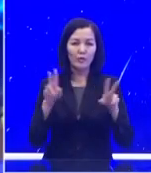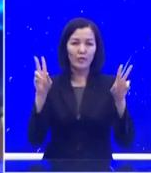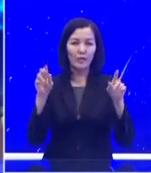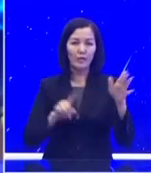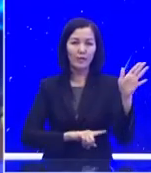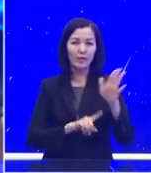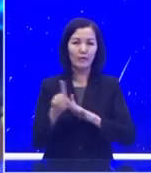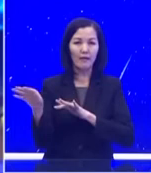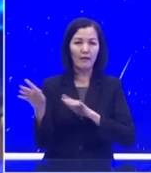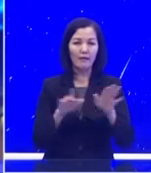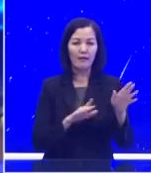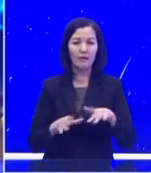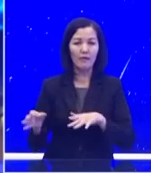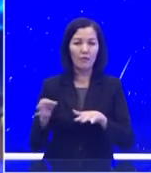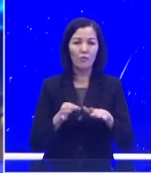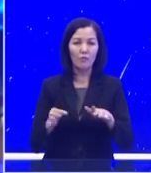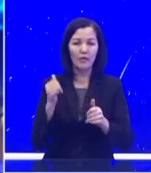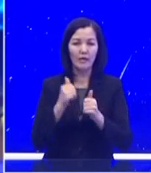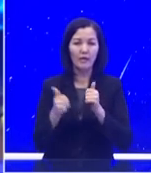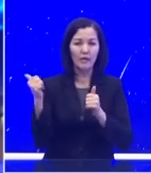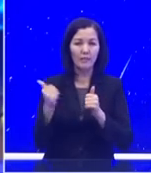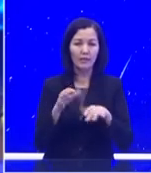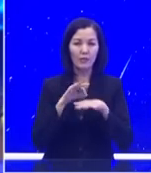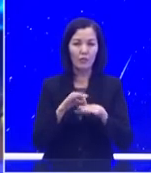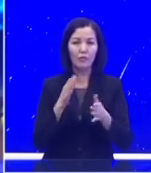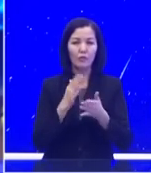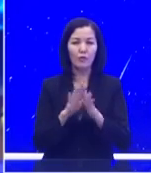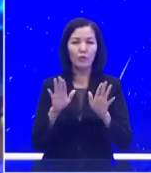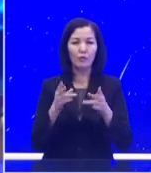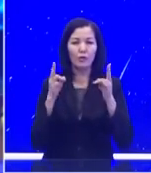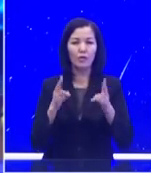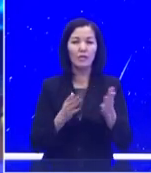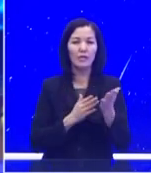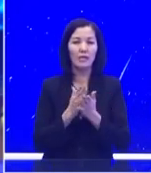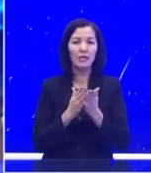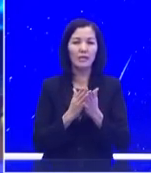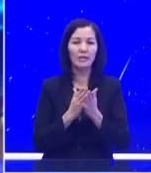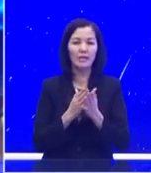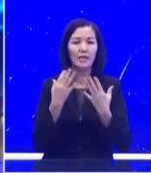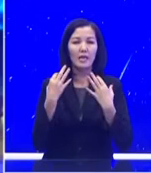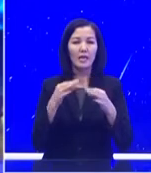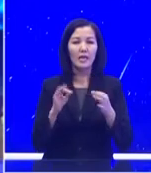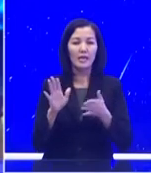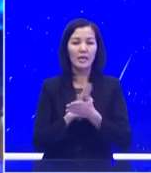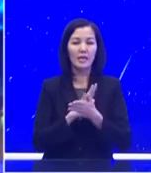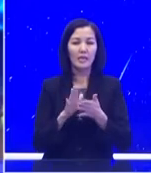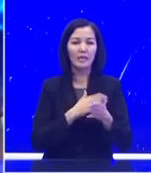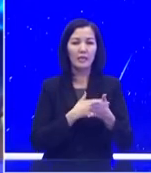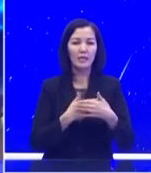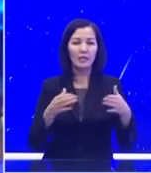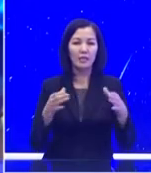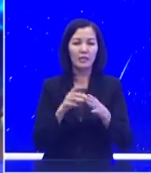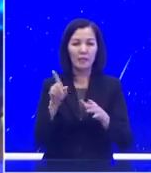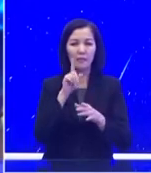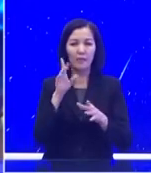басталған акция облыс аумағында әр апта сайын ұйымдастырылып тұрады. Төтенше жағдайлар саласының мамандары ерікті жастармен бірге